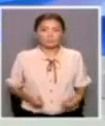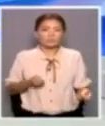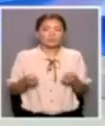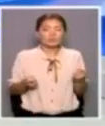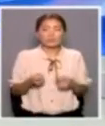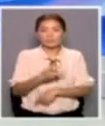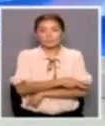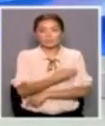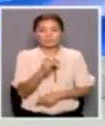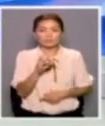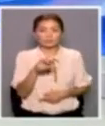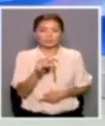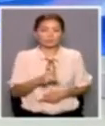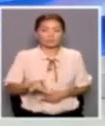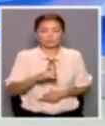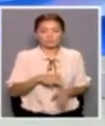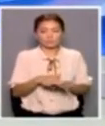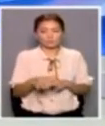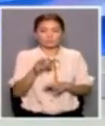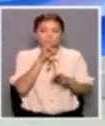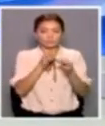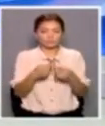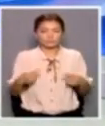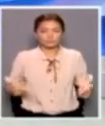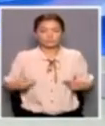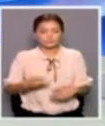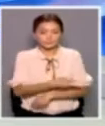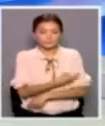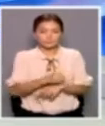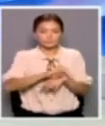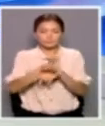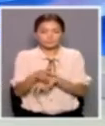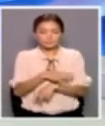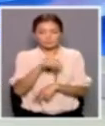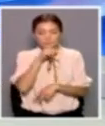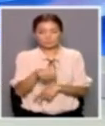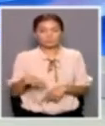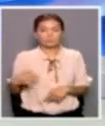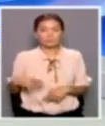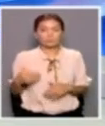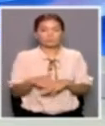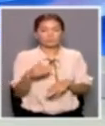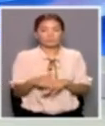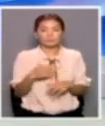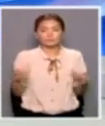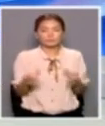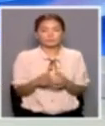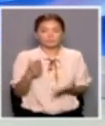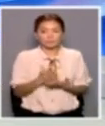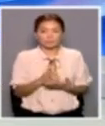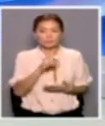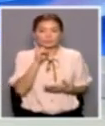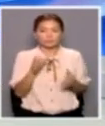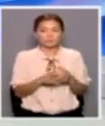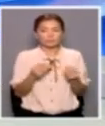Ковровизорный стационар в Исатайском районе пополнился необходимыми медицинскими аппаратами благодаря представителям благотворительного фонда,